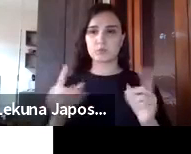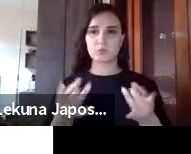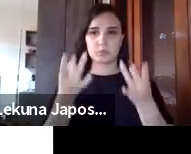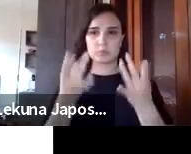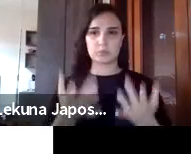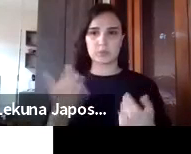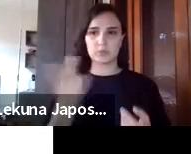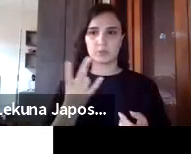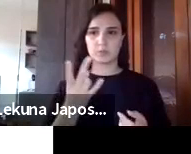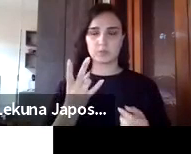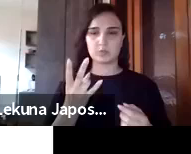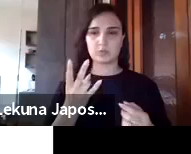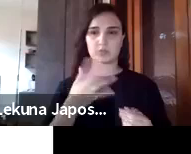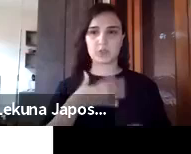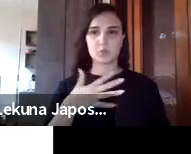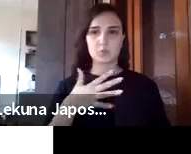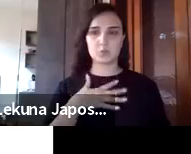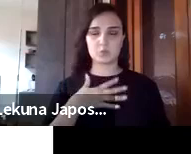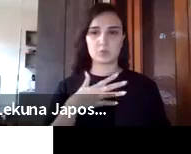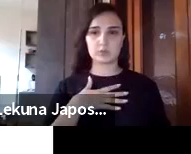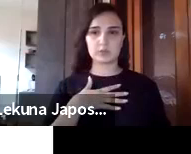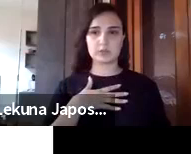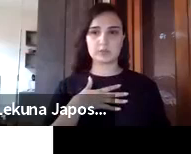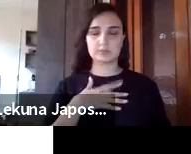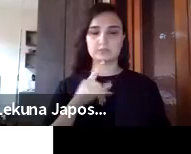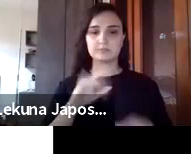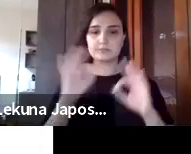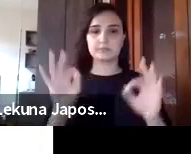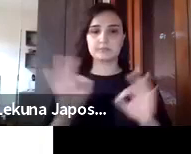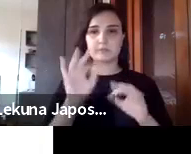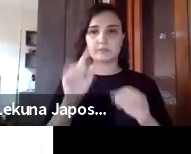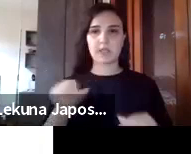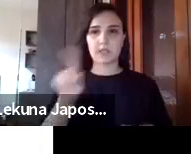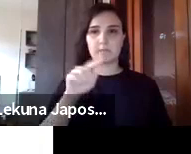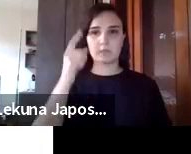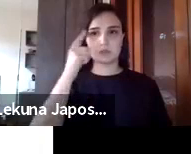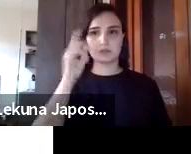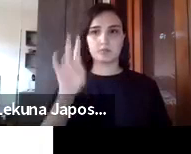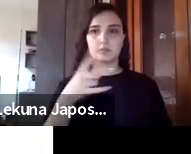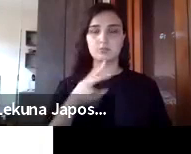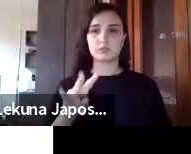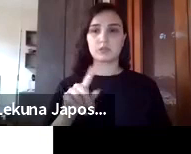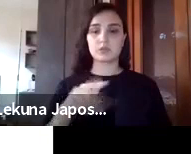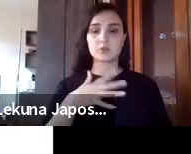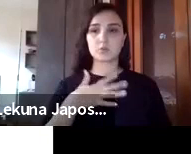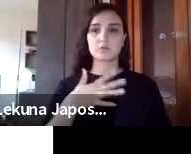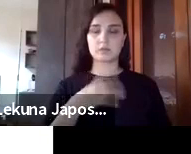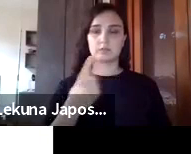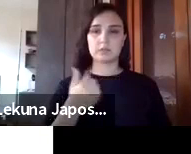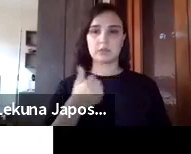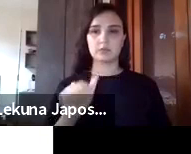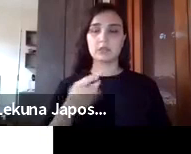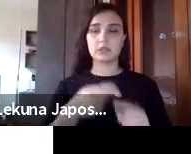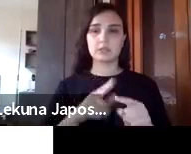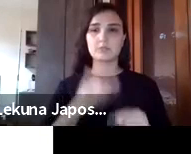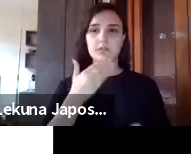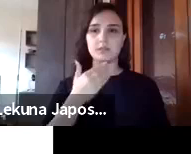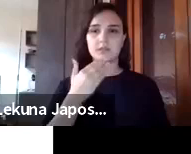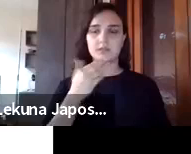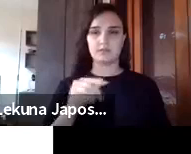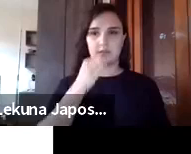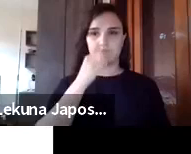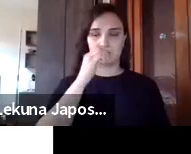უბრალოდ უნდა ისუნთქოთ ისე, რომ არაფერზე არ იფიქროთ გარდა სუნთქვისა. აი ძალიან მარტივია, ხო,